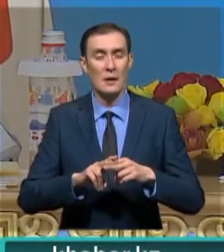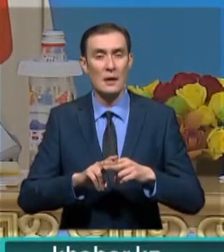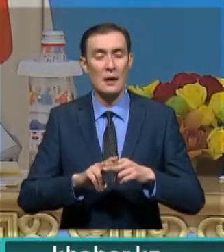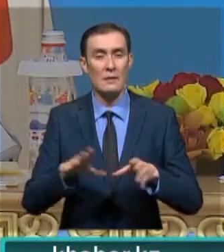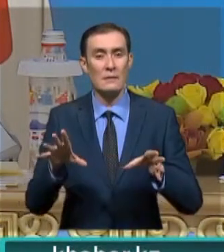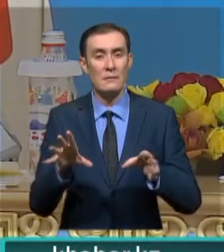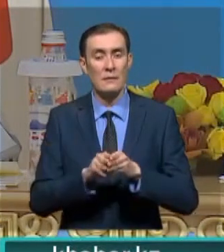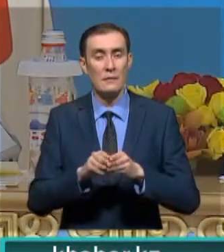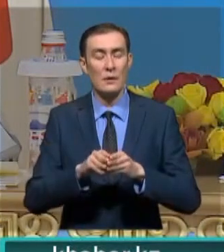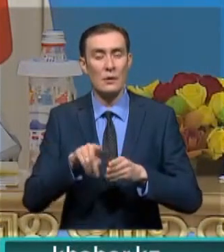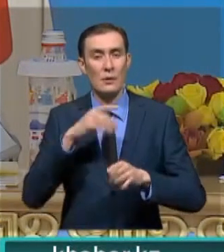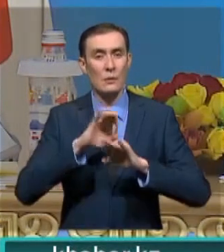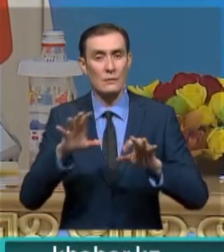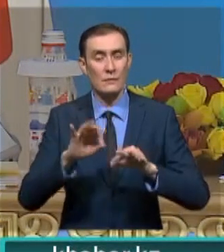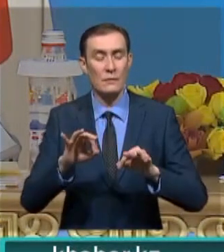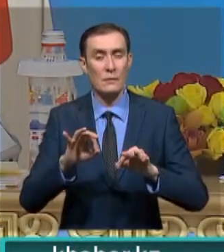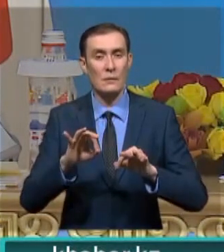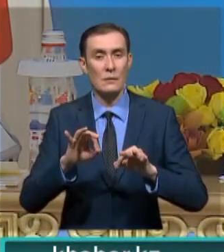Анамызда қаракөз бір қыз балким